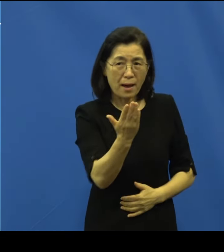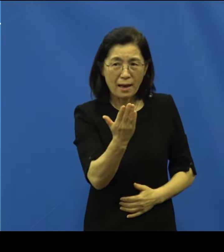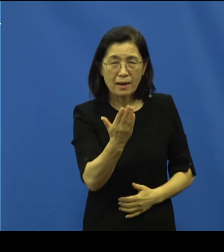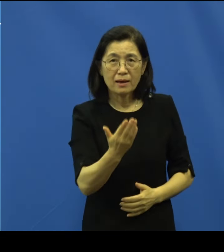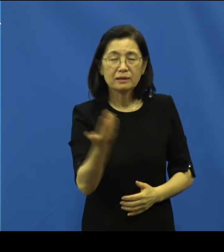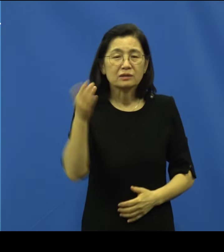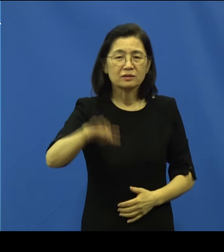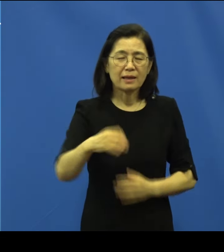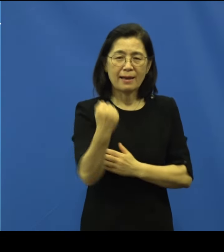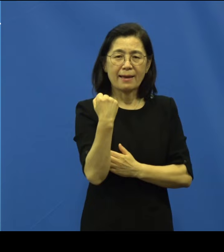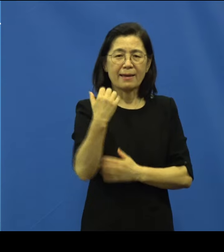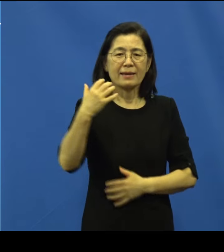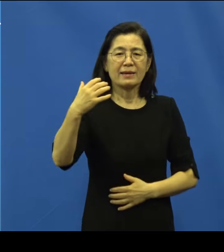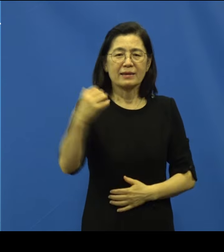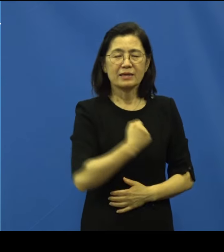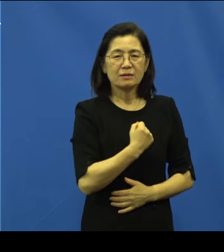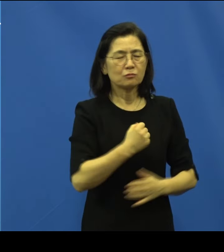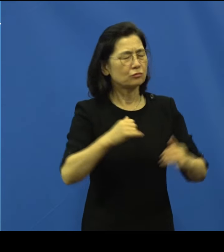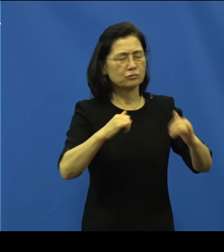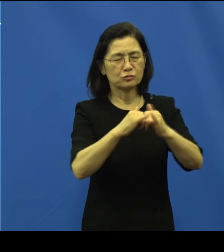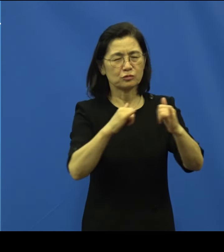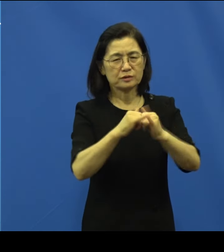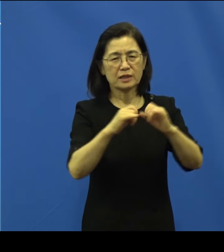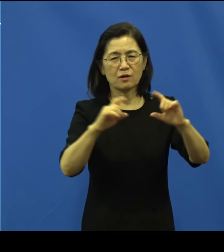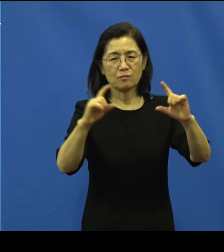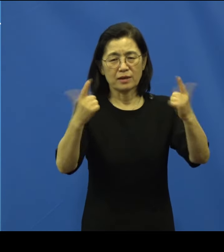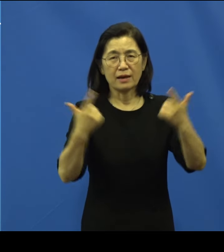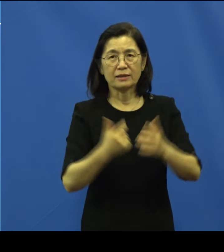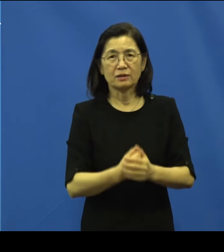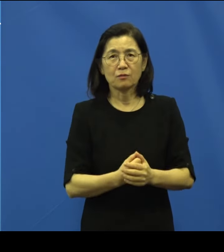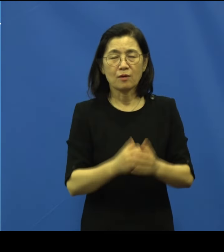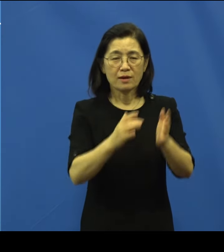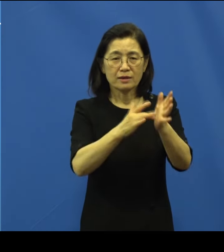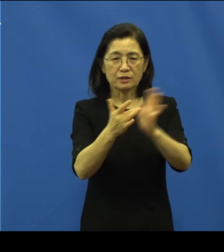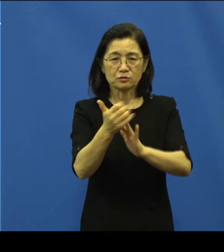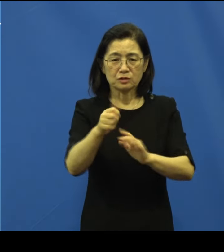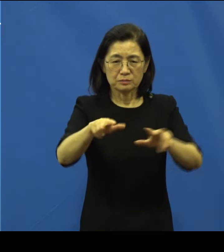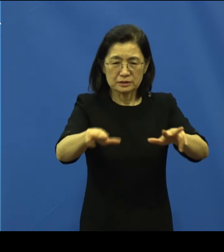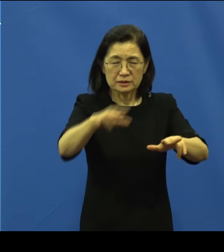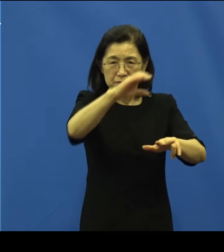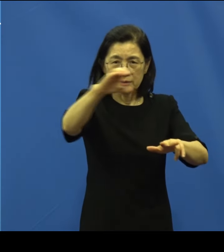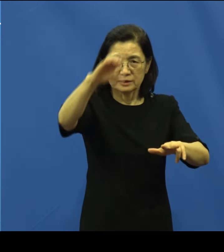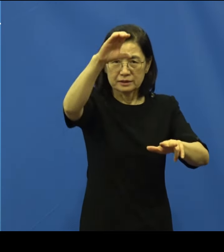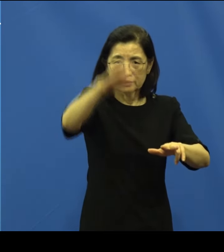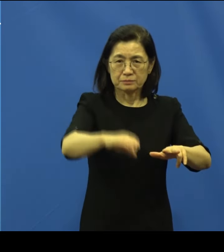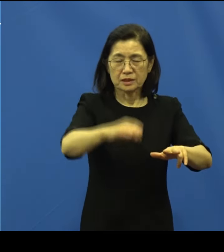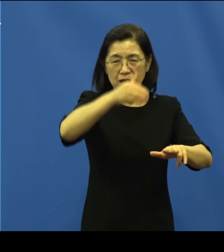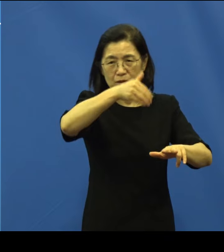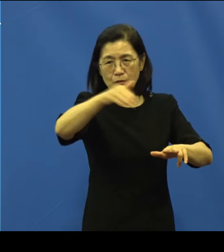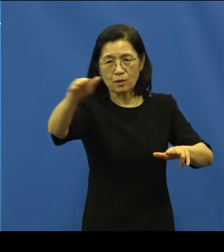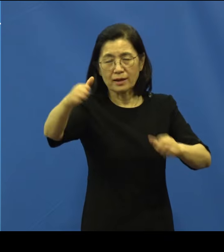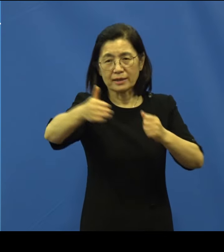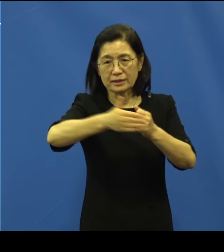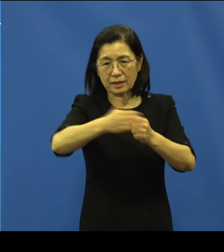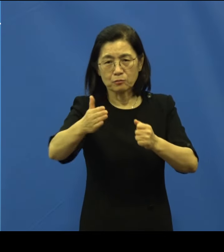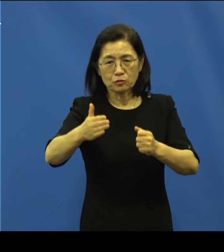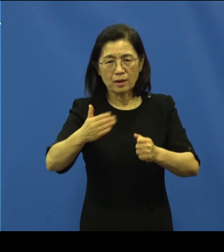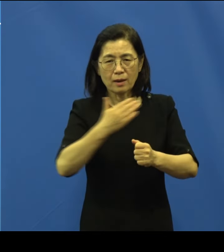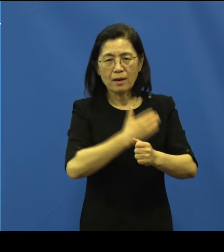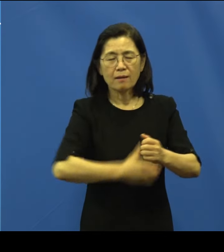근데 힘으로 혈과 육의 싸움이 아니고 지금 당신은 십자가로 가는 길이기 때문에 그 육체적 힘을 쓰지 말라는